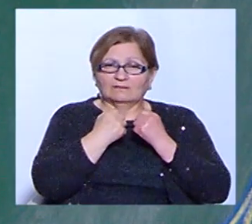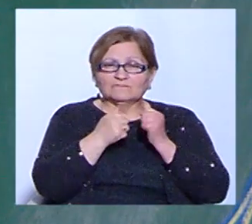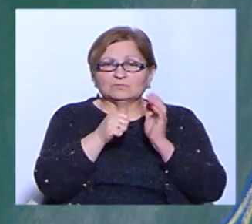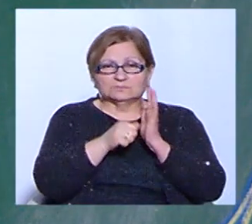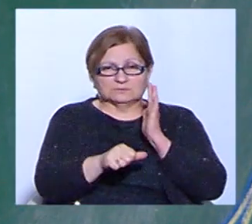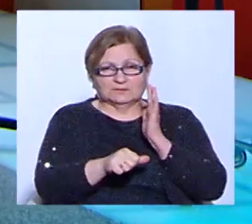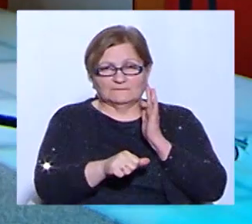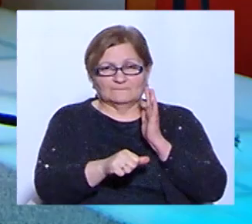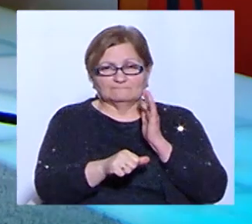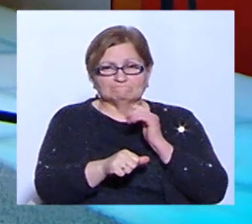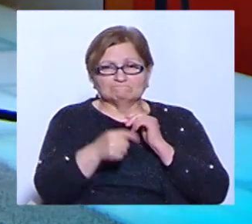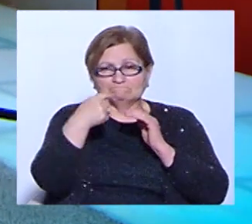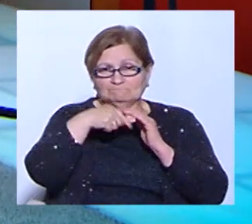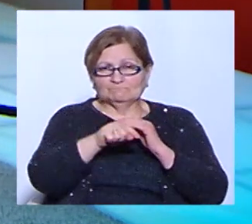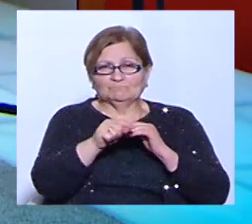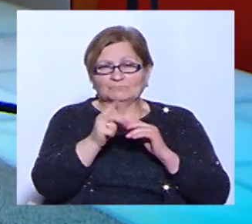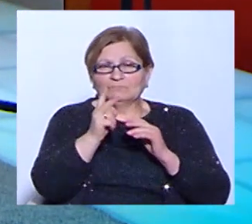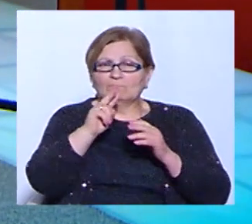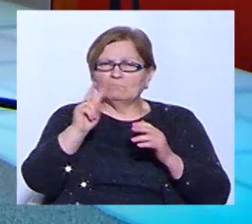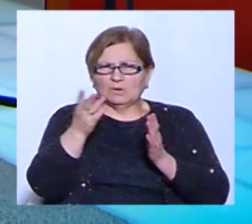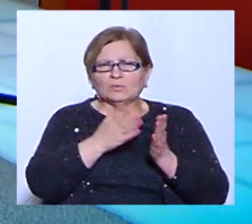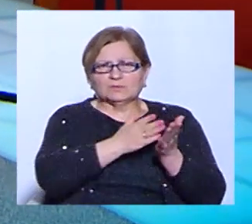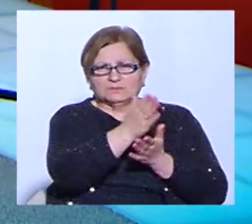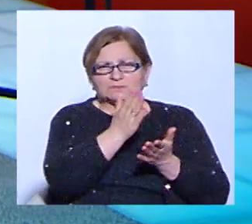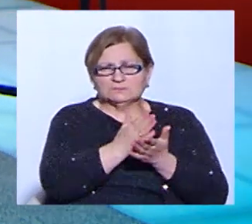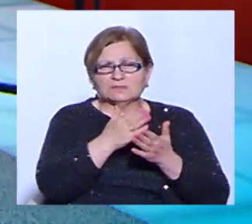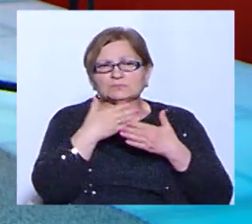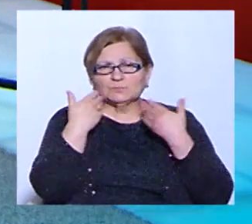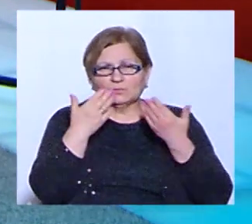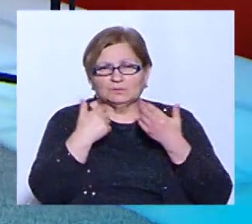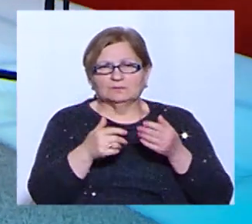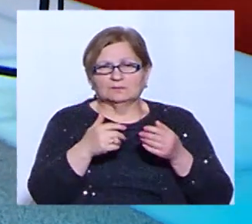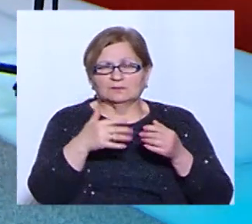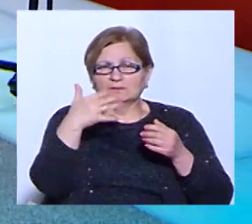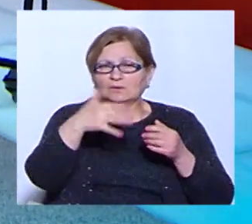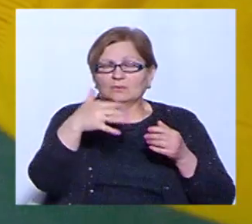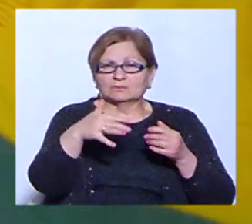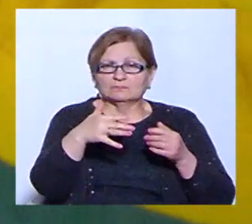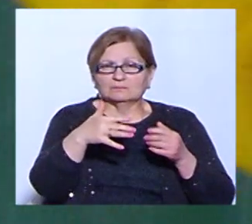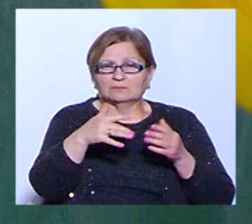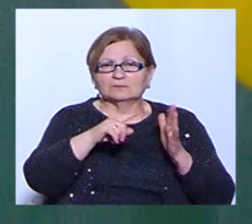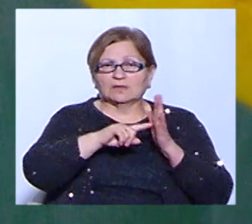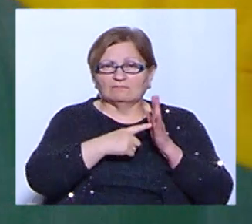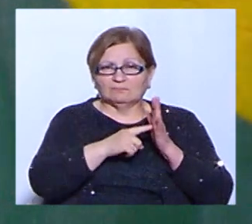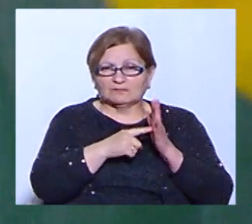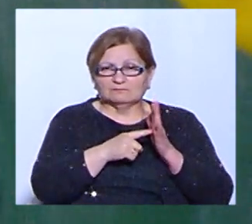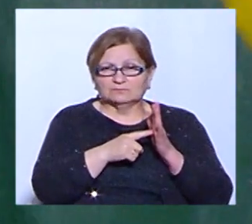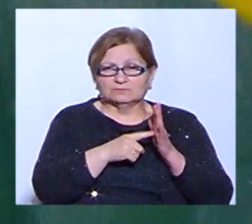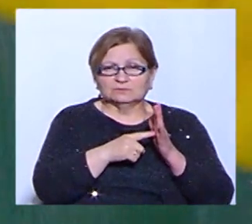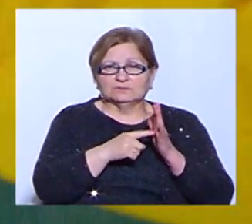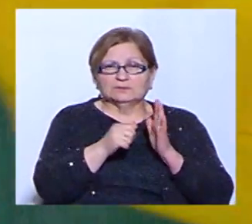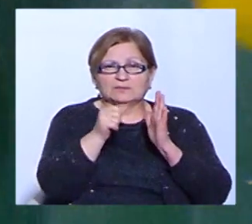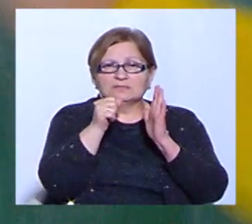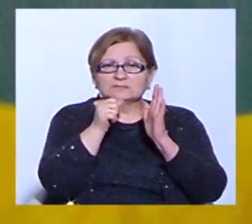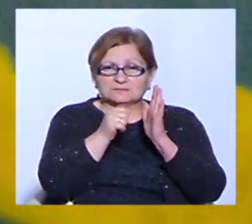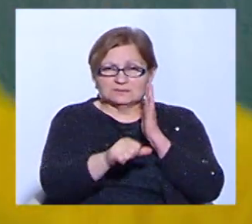60. ანუ ან მეორე გზა, უფრო მარტივი გზა არის ესეთი. 50 გავამრავლოთ